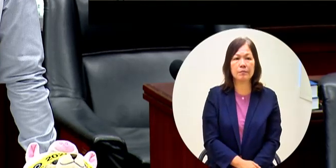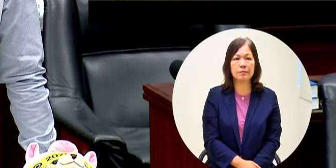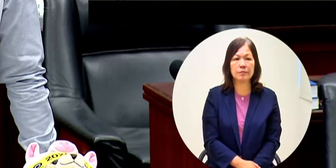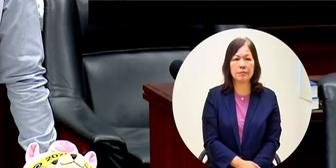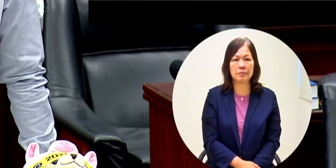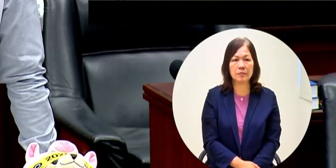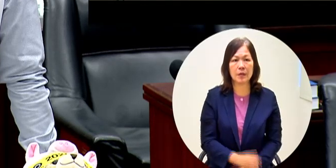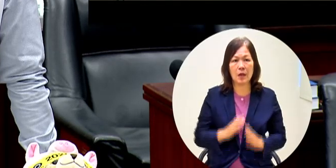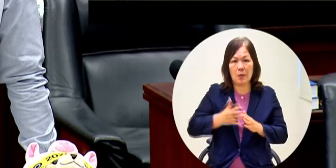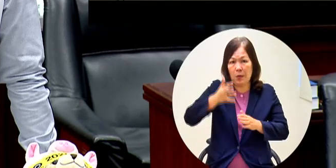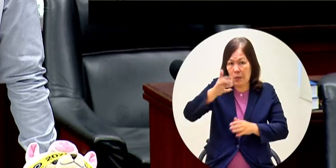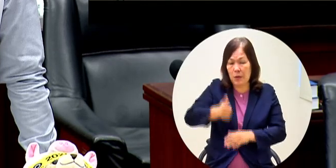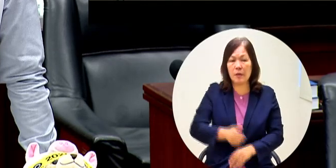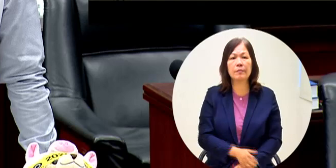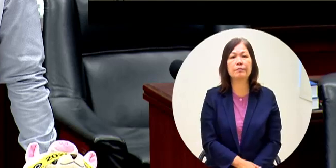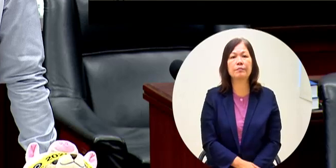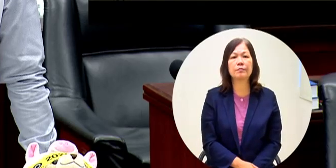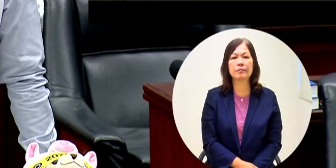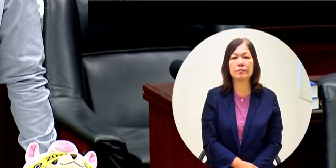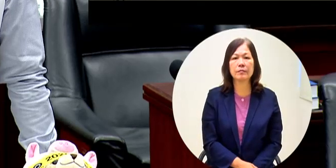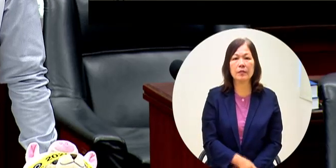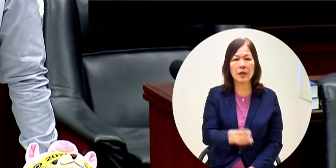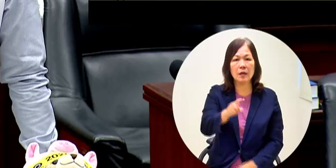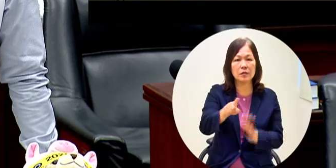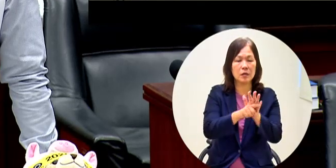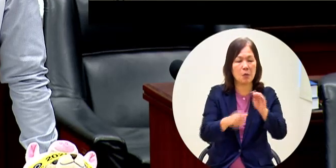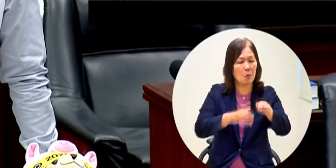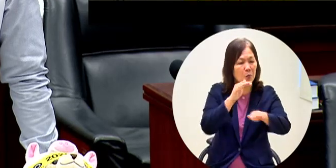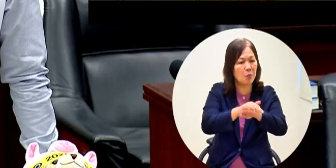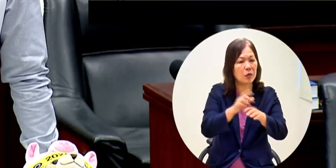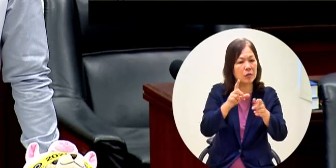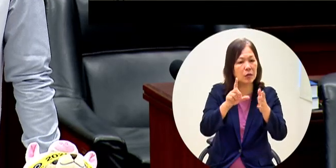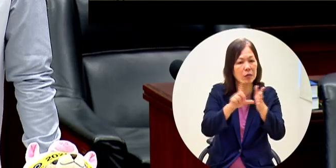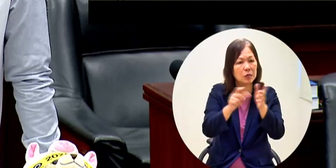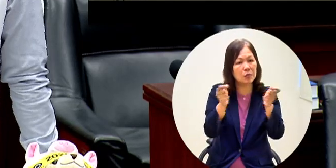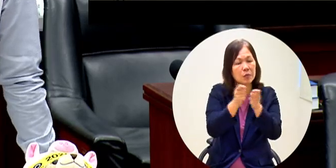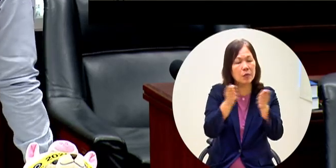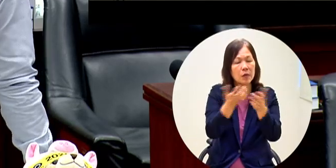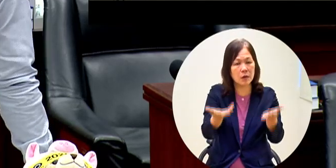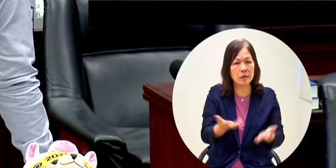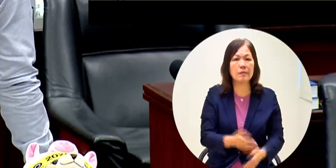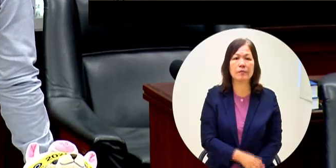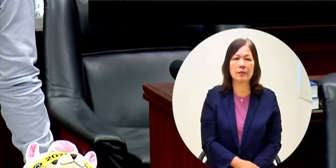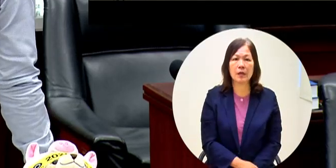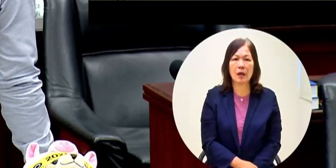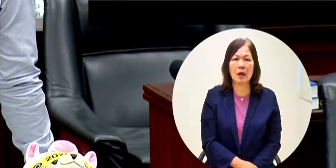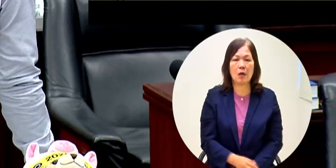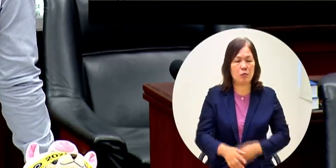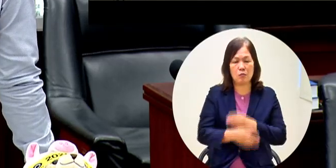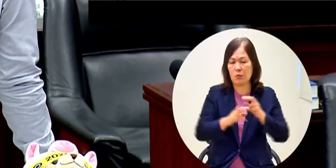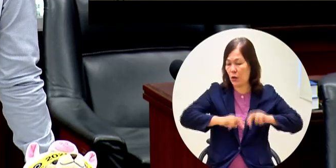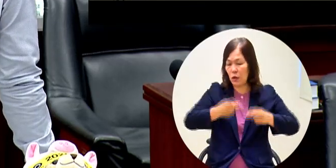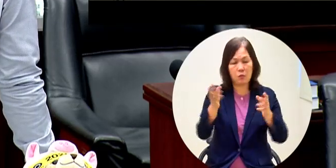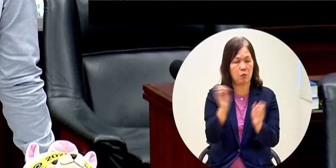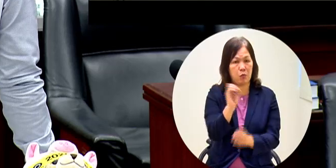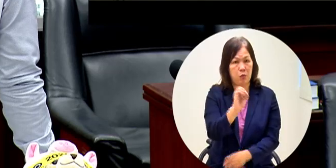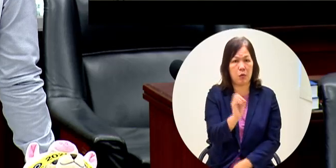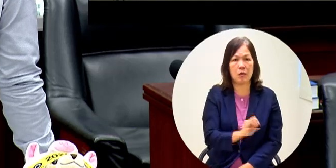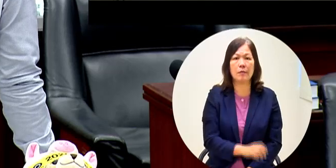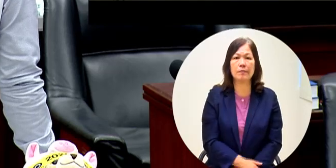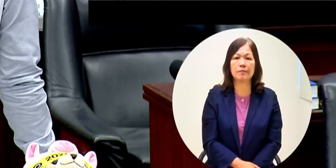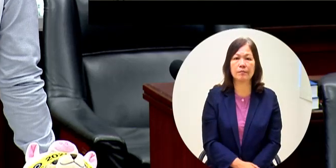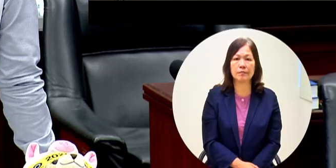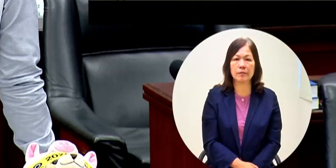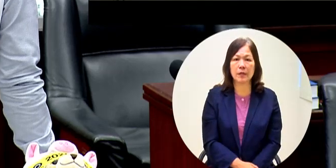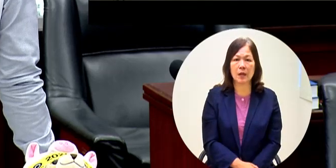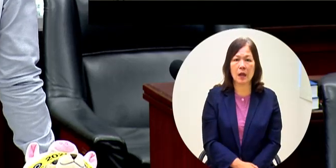市长，这偌久会当完成啊？完全没有改善嘛？你市